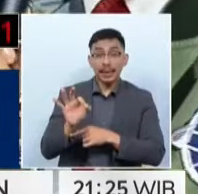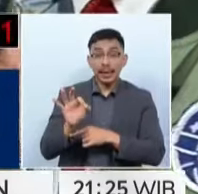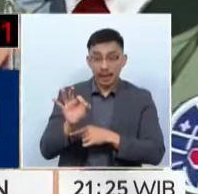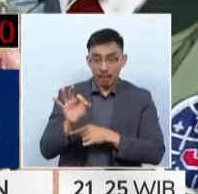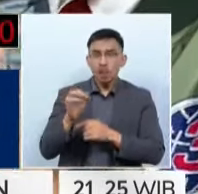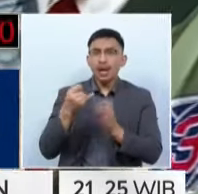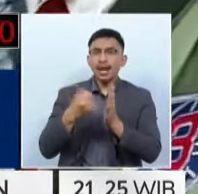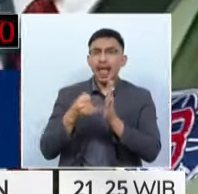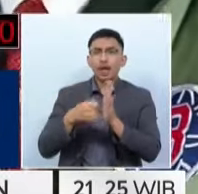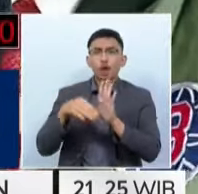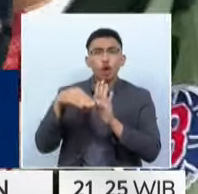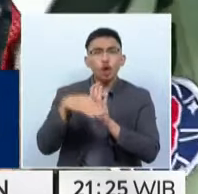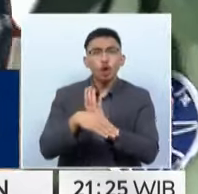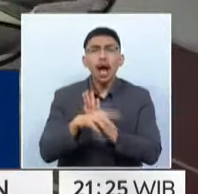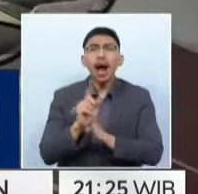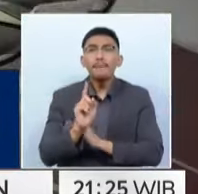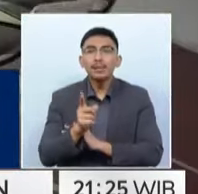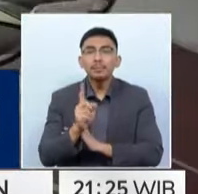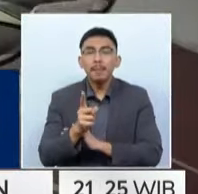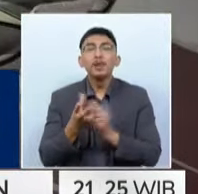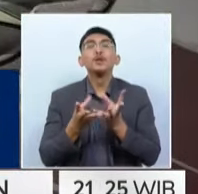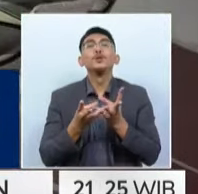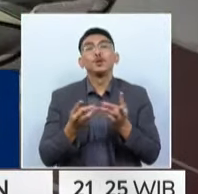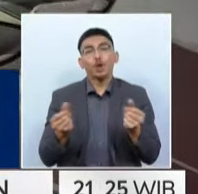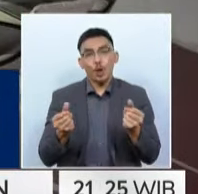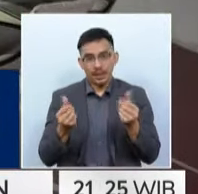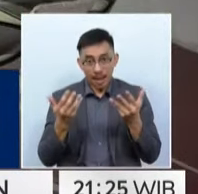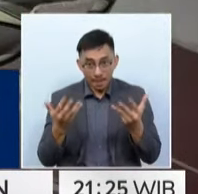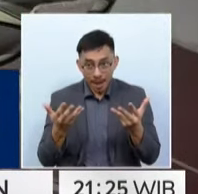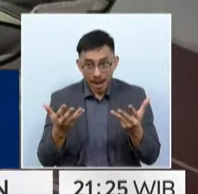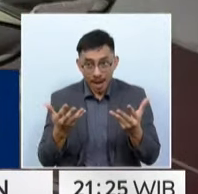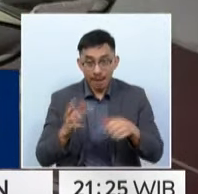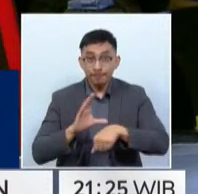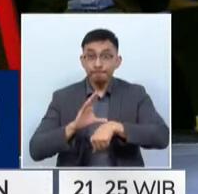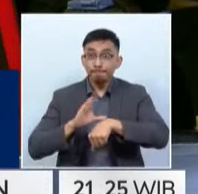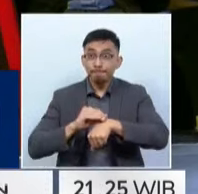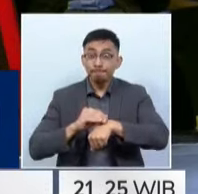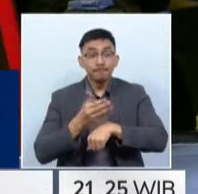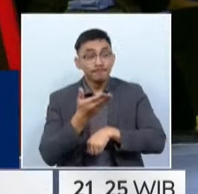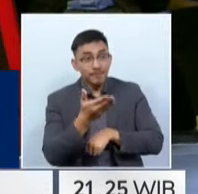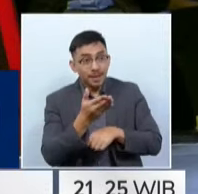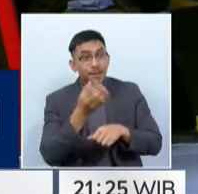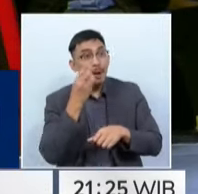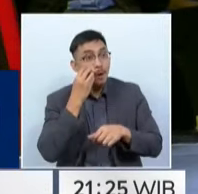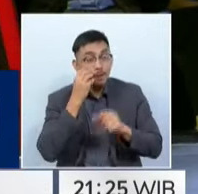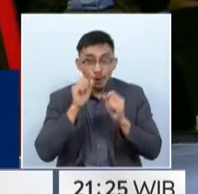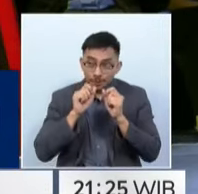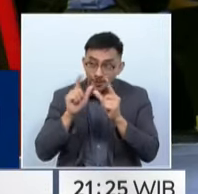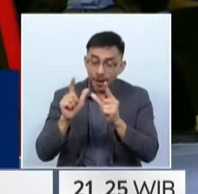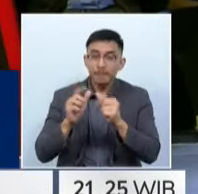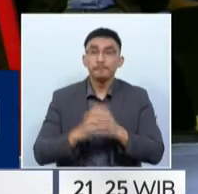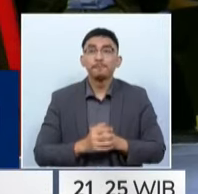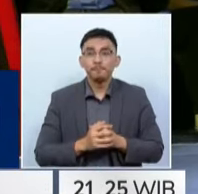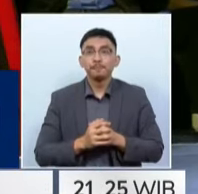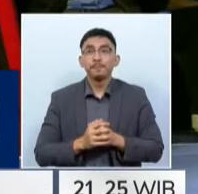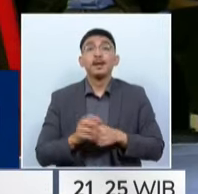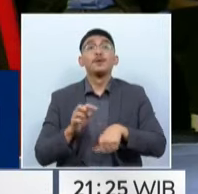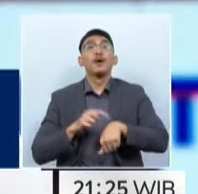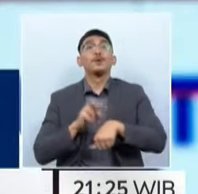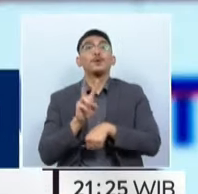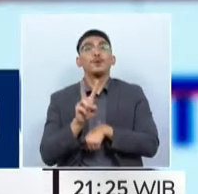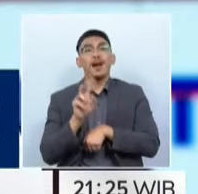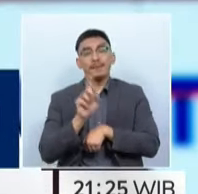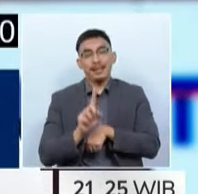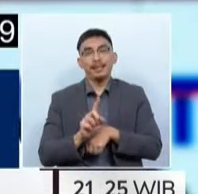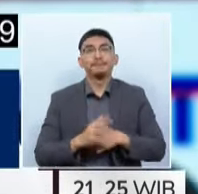apa solusin Pak Prabowo silakan untuk menjawab pertanyaan dari Pak Ganjar waktu Bapak 2 menit silakan